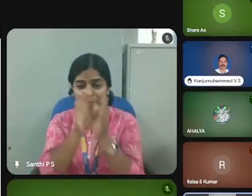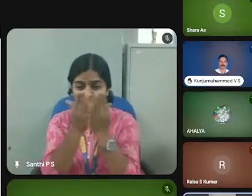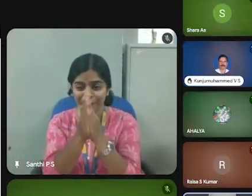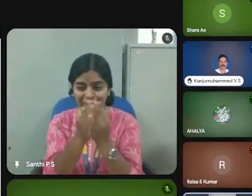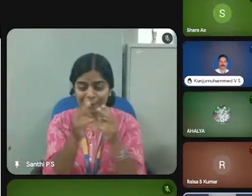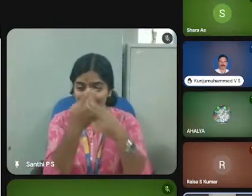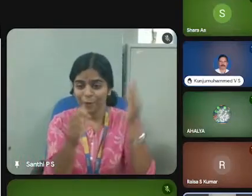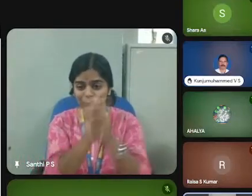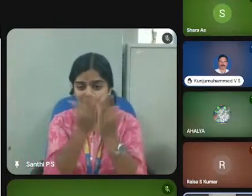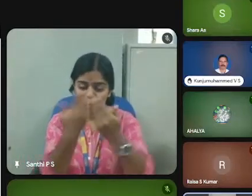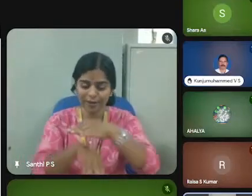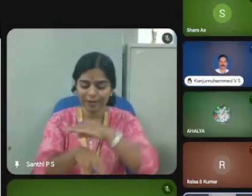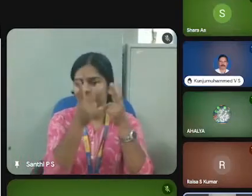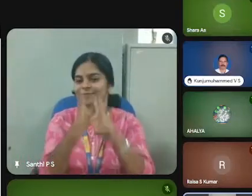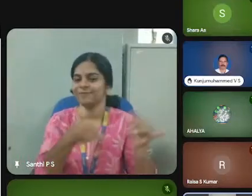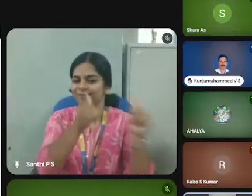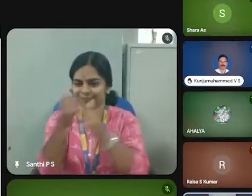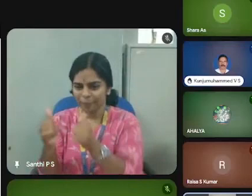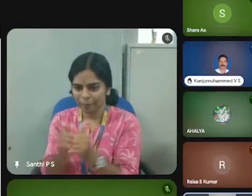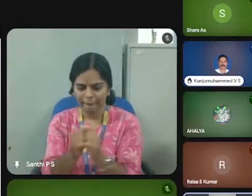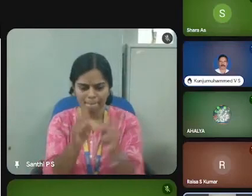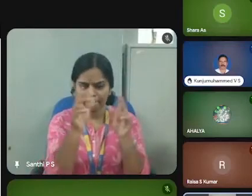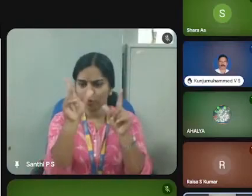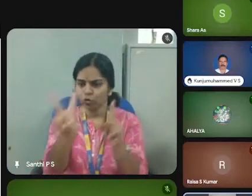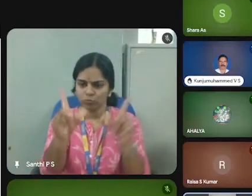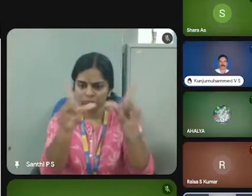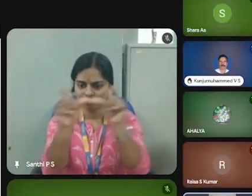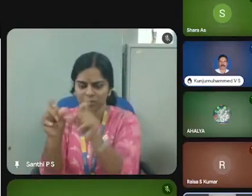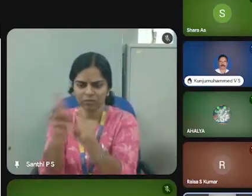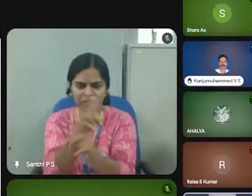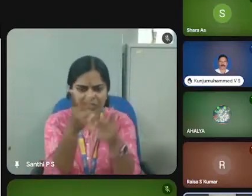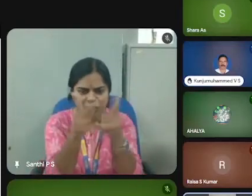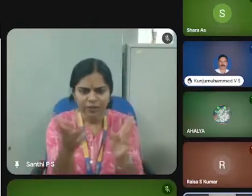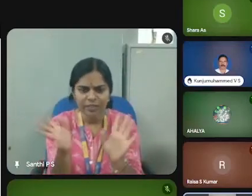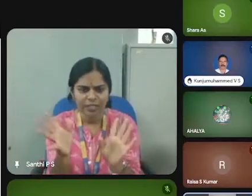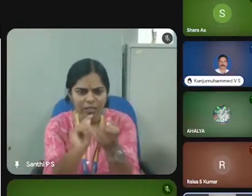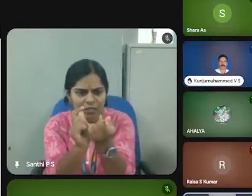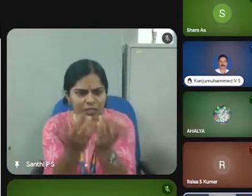മാഗസീൻസിനകത്തൊക്കെ നമുക്ക് 2 പിക്ചേഴ്സ് തന്നിട്ട് വ്യത്യാസം കണ്ടുപിടിക്കുക, അല്ലെങ്കിൽ ഹിഡൻ പിക്ചർ കണ്ടുപിടിക്കുക,